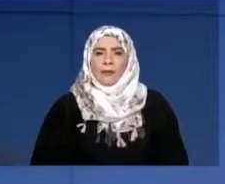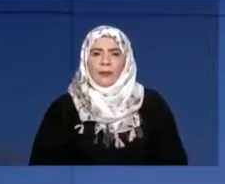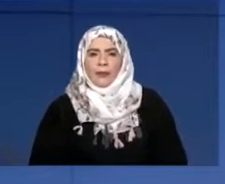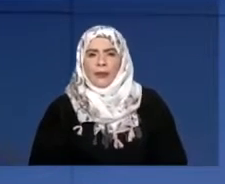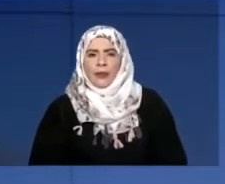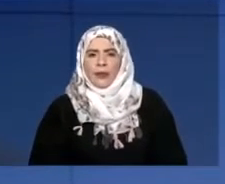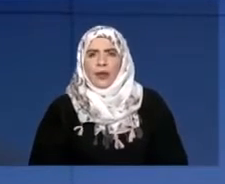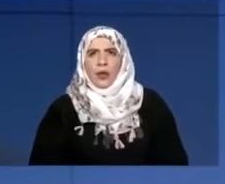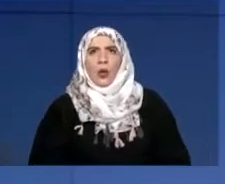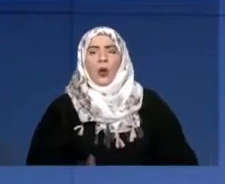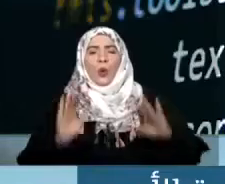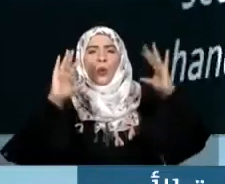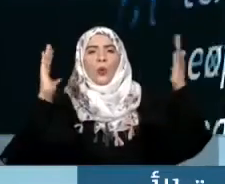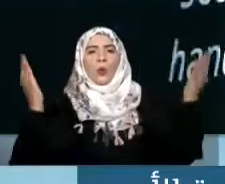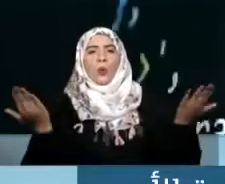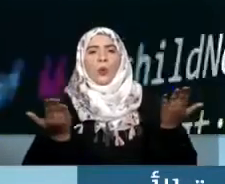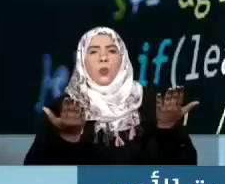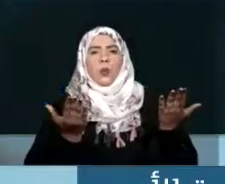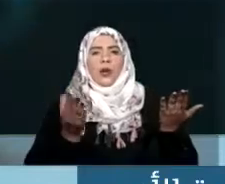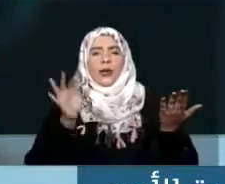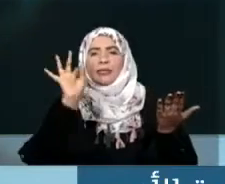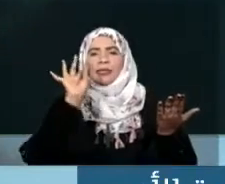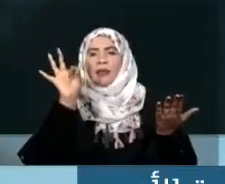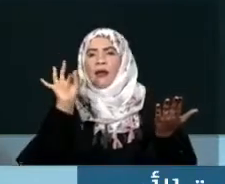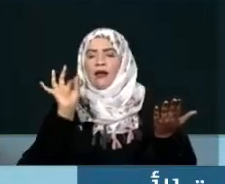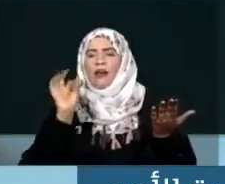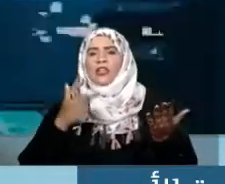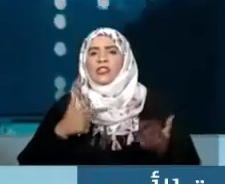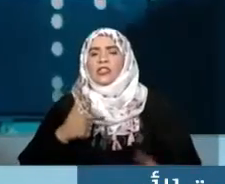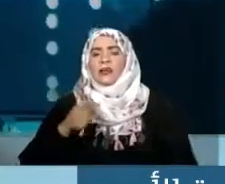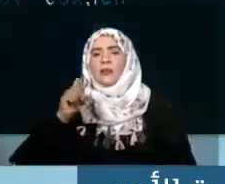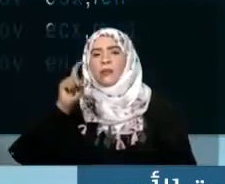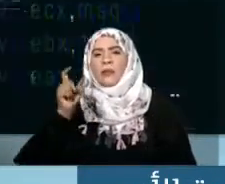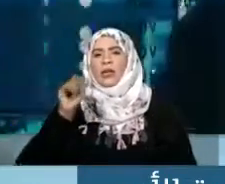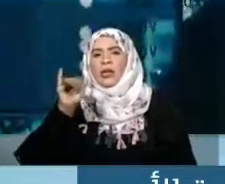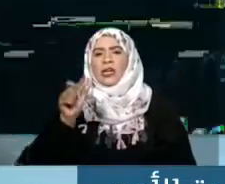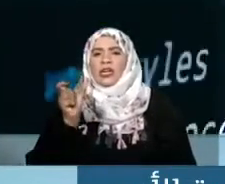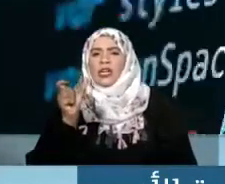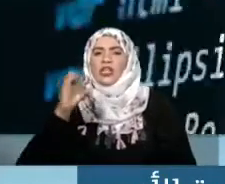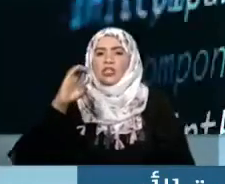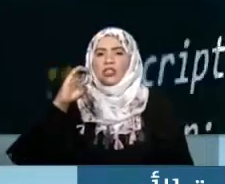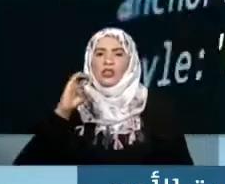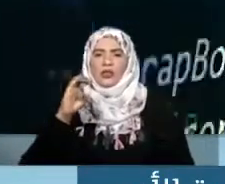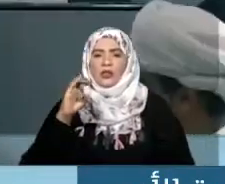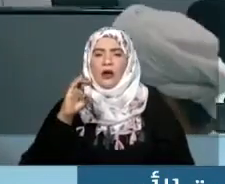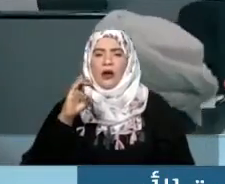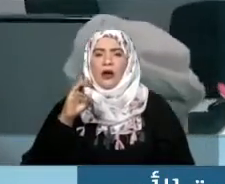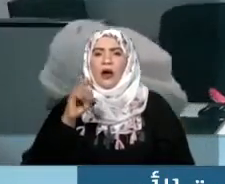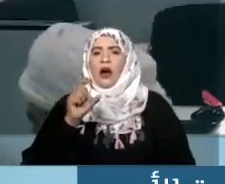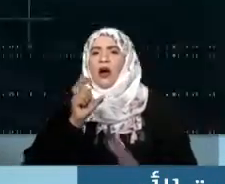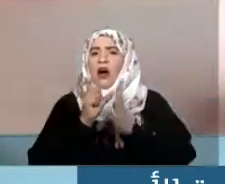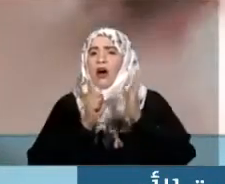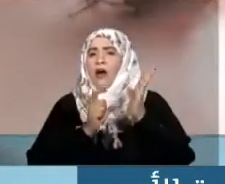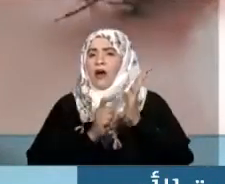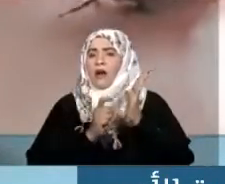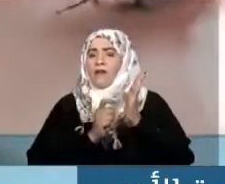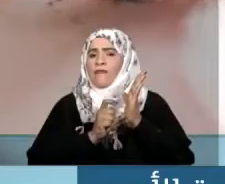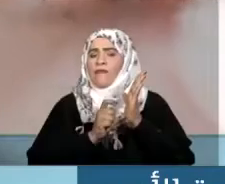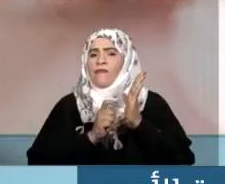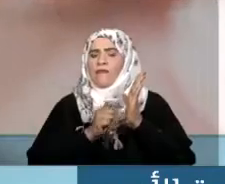المنصات هي حقيقة تعرف بالرينج، وهي أنظمة متقدمة